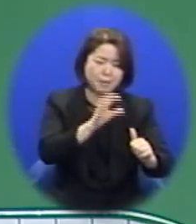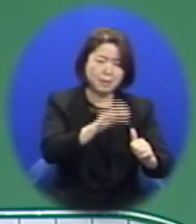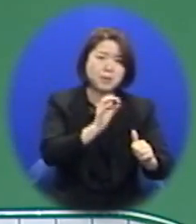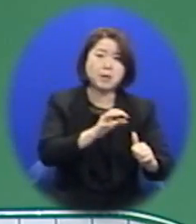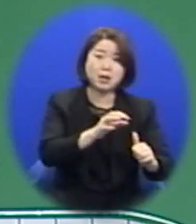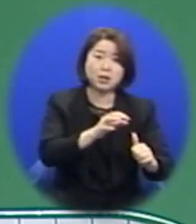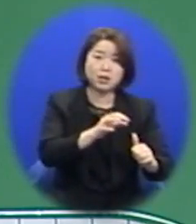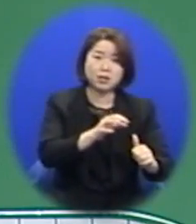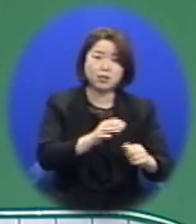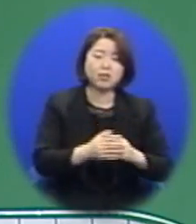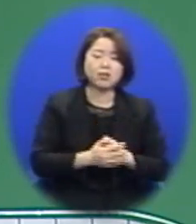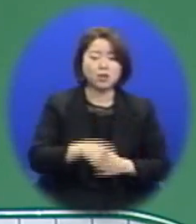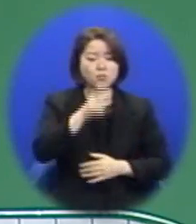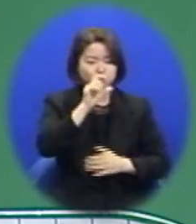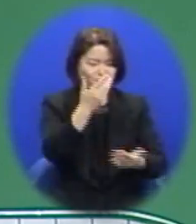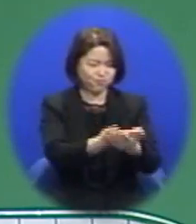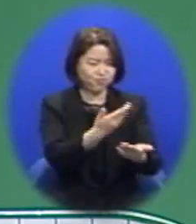협박했는지